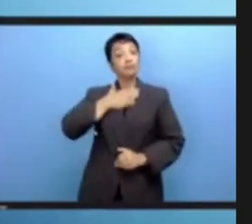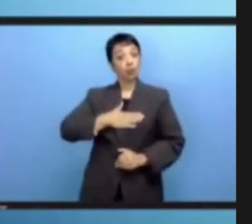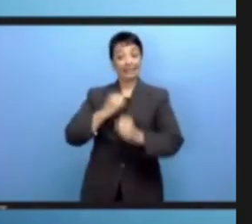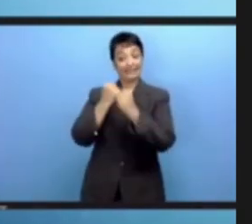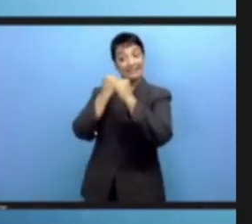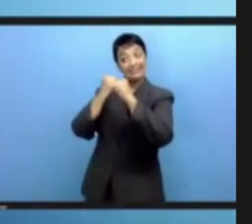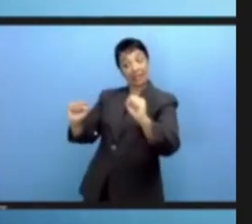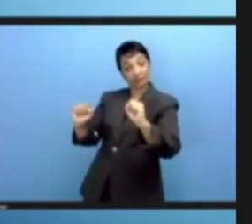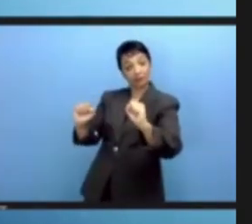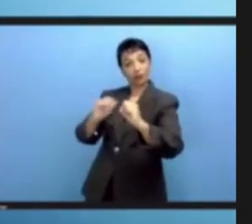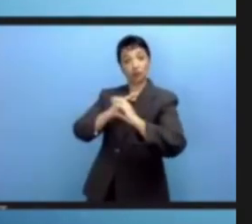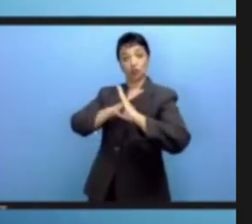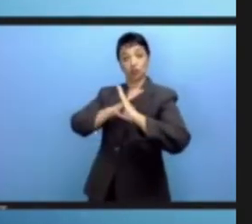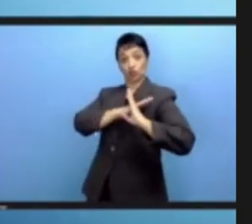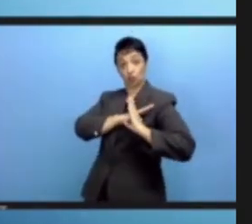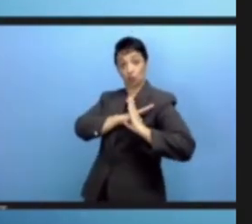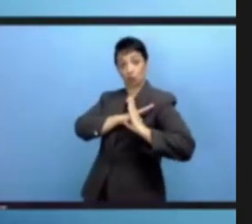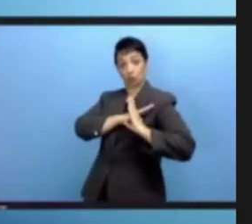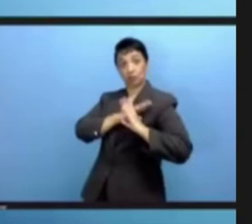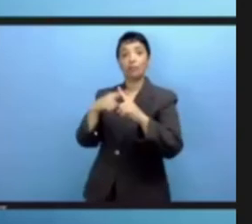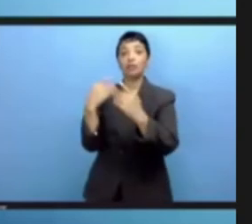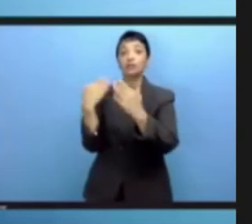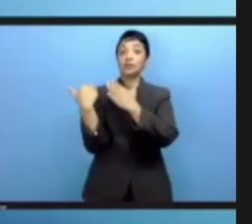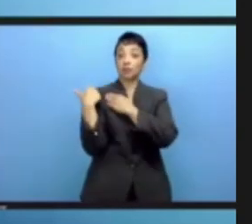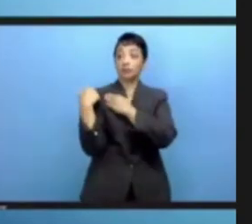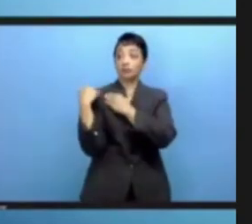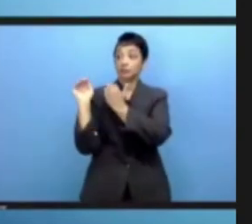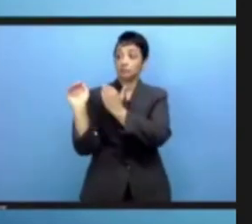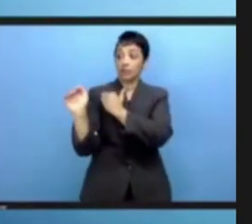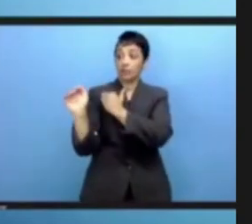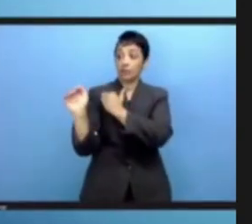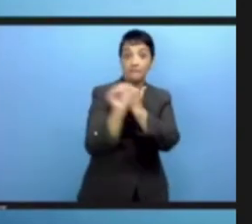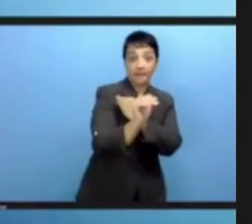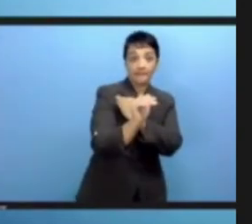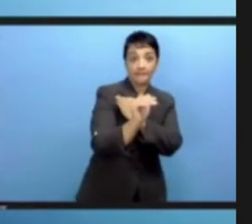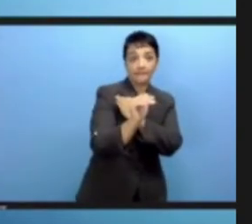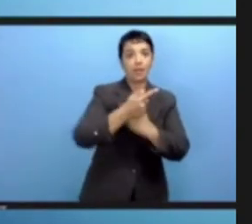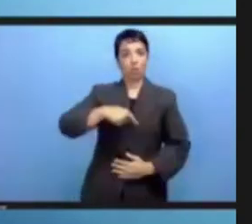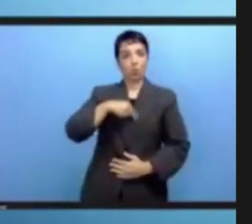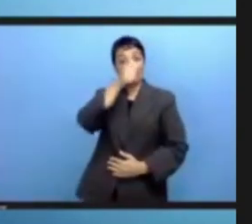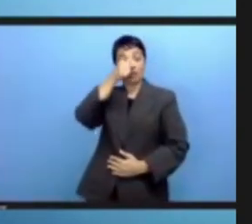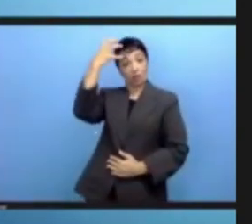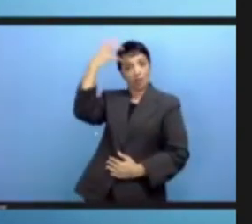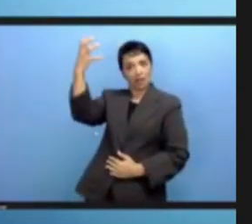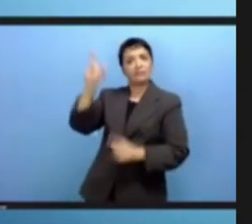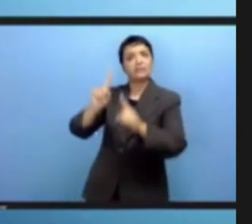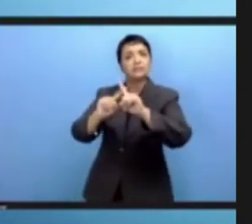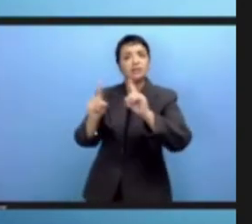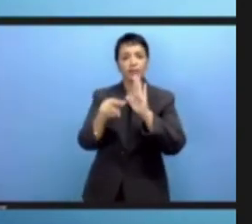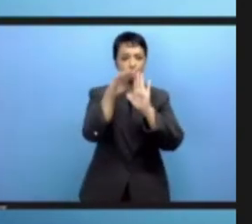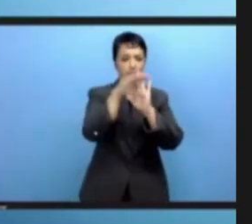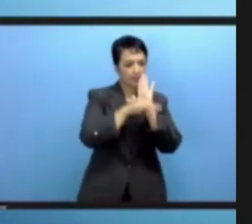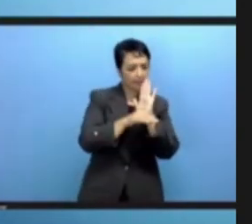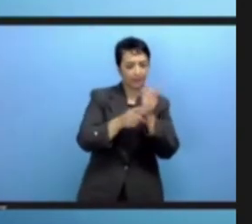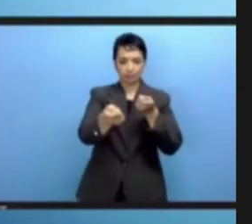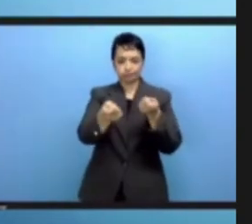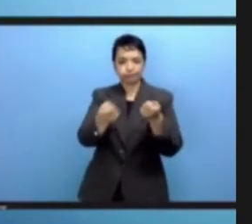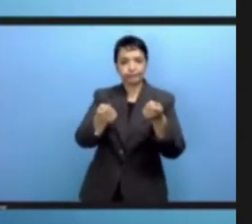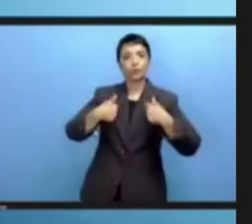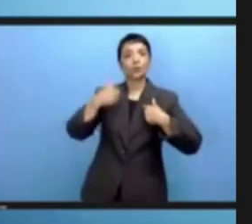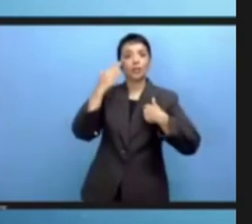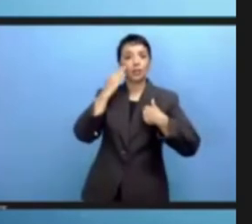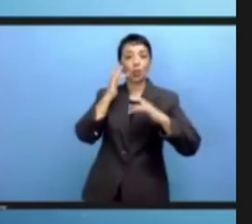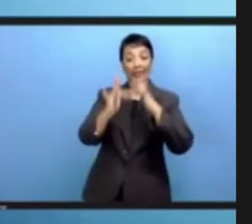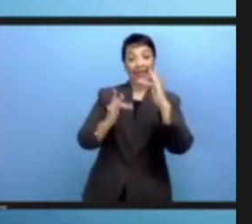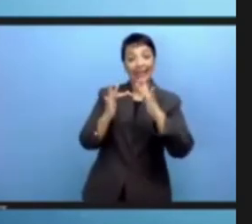pour faciliter la sécurité, la sûreté et la reddition des comptes. Le gouvernement a pris différentes mesures pour